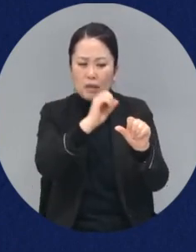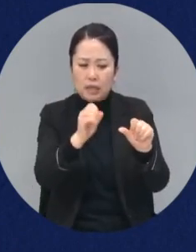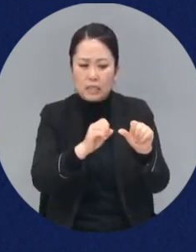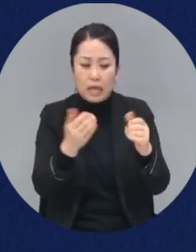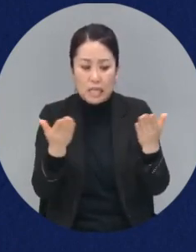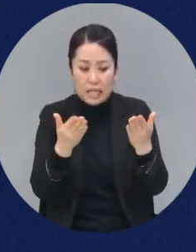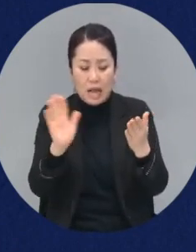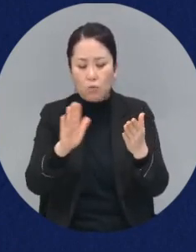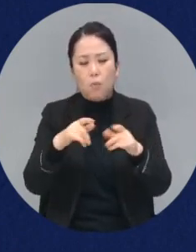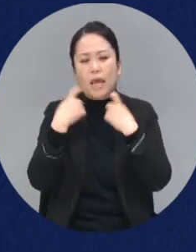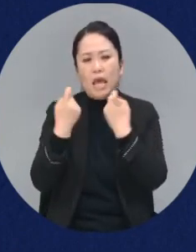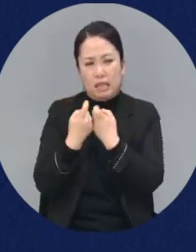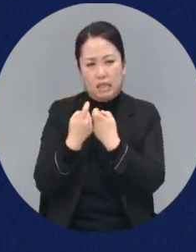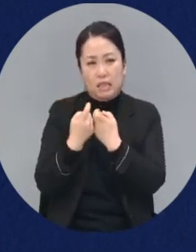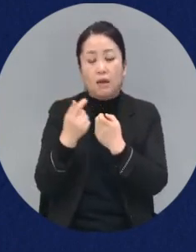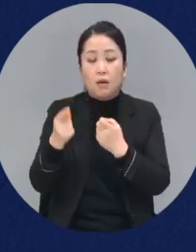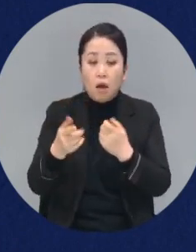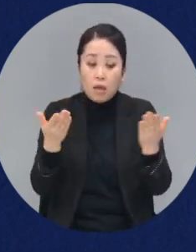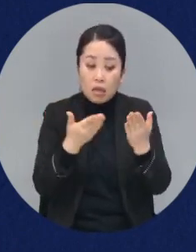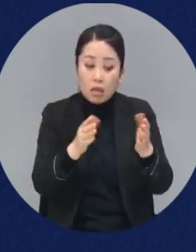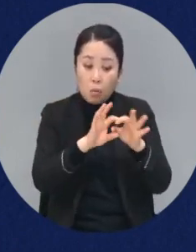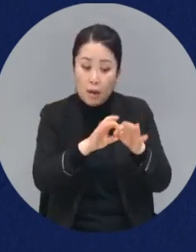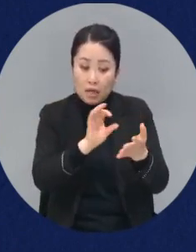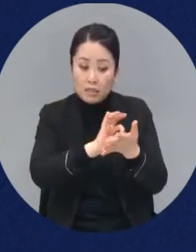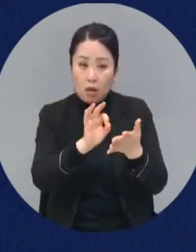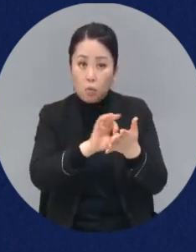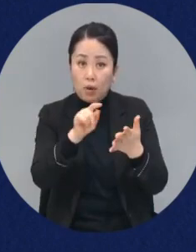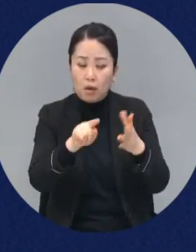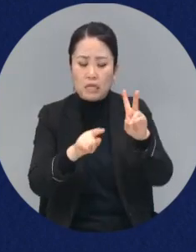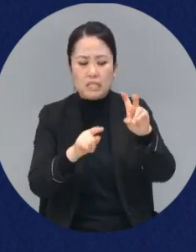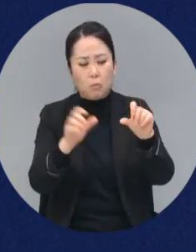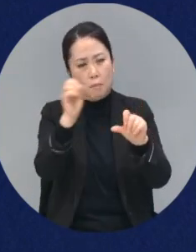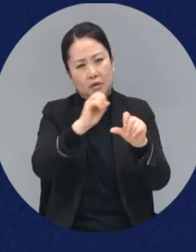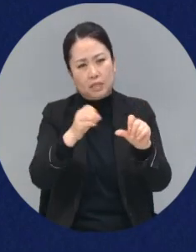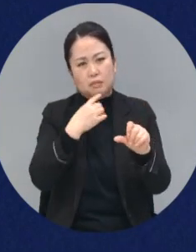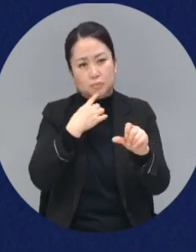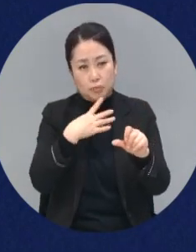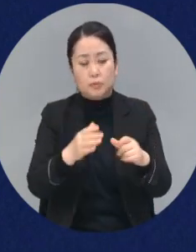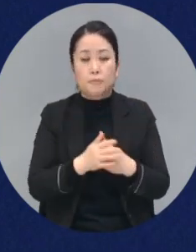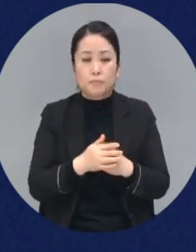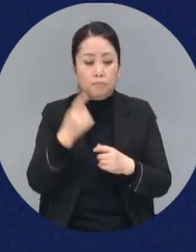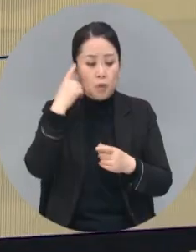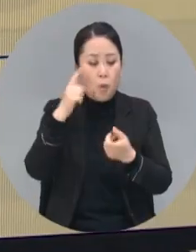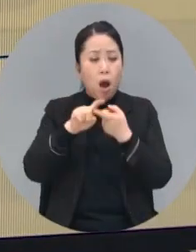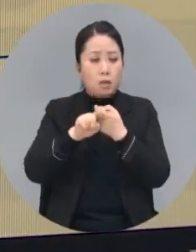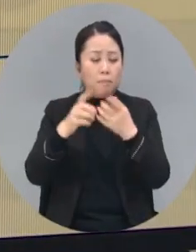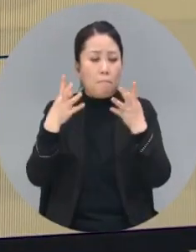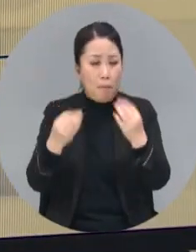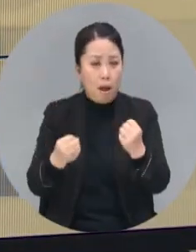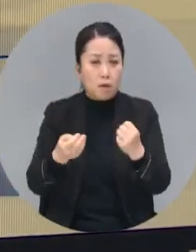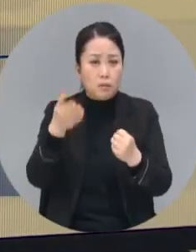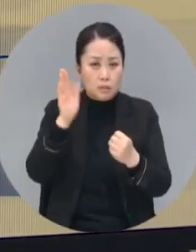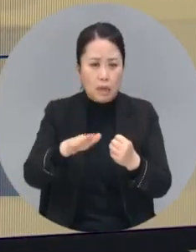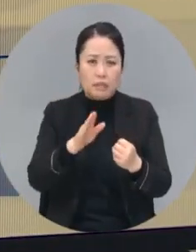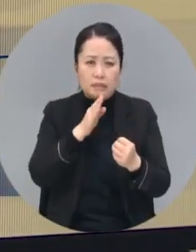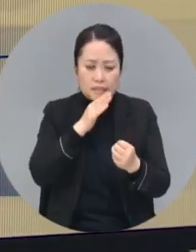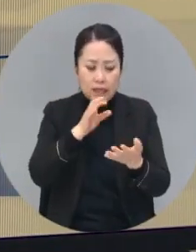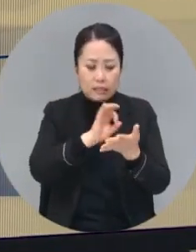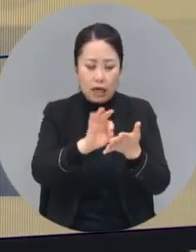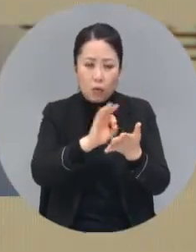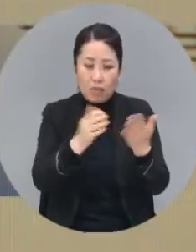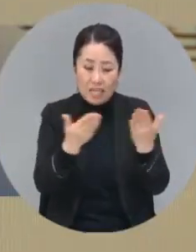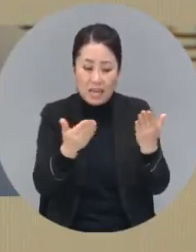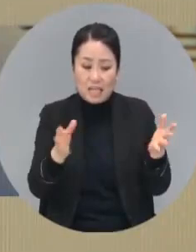용도였고 업무와 관련해 사용한 경우는 25%에 불과했습니다. 관심은 다 많으세요. 실제 적용한